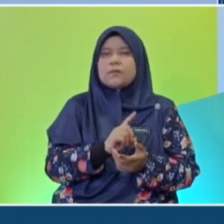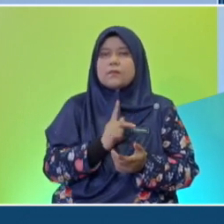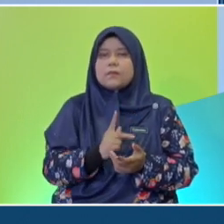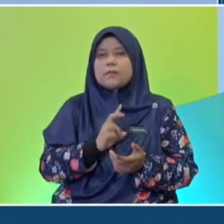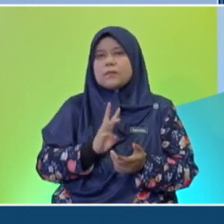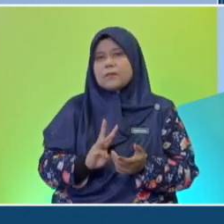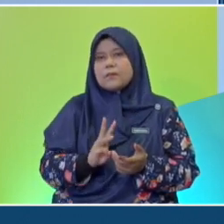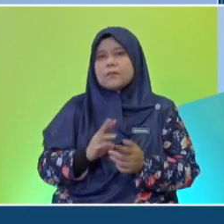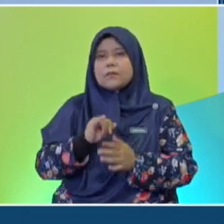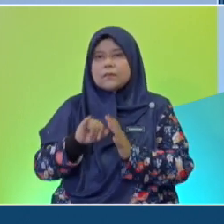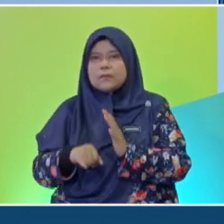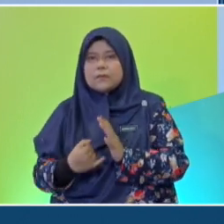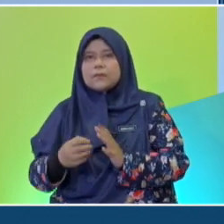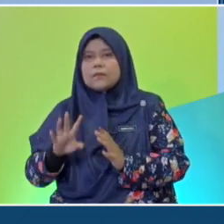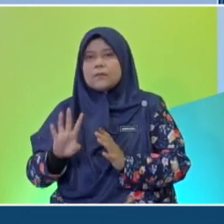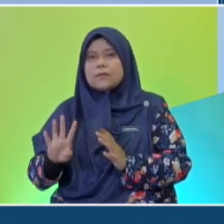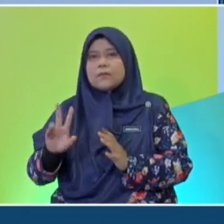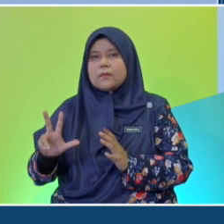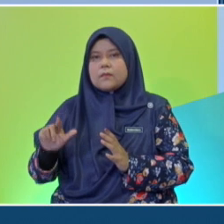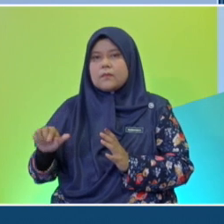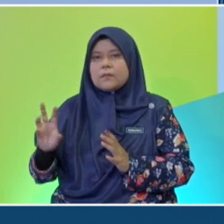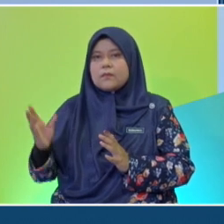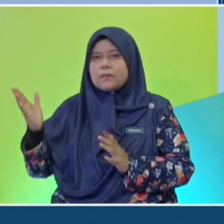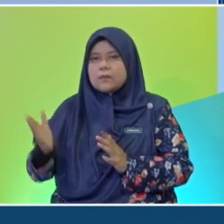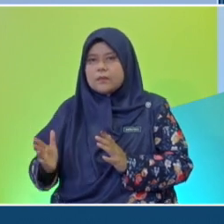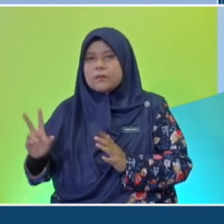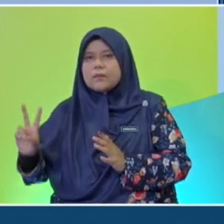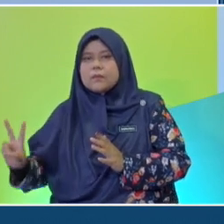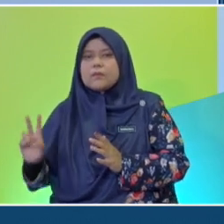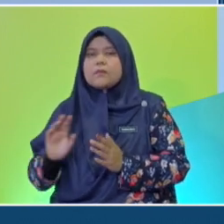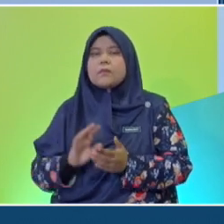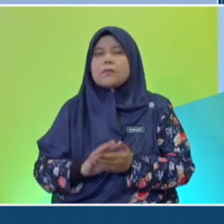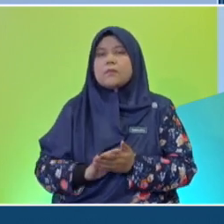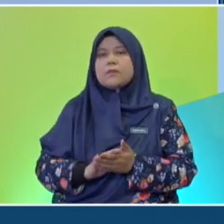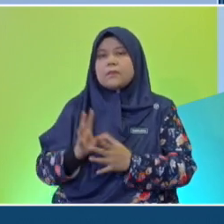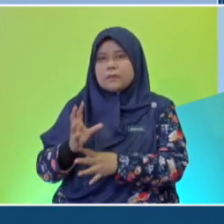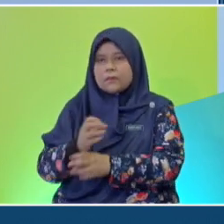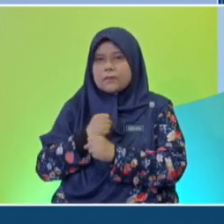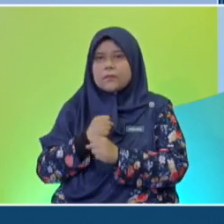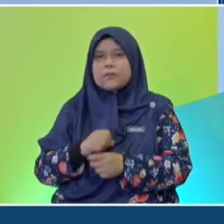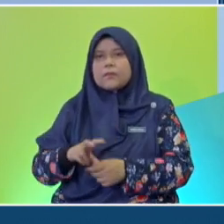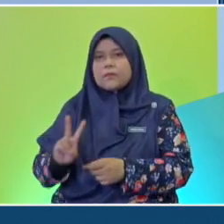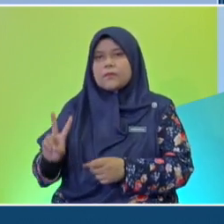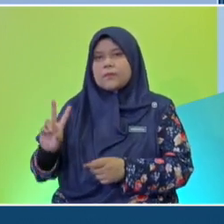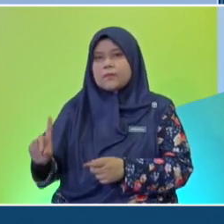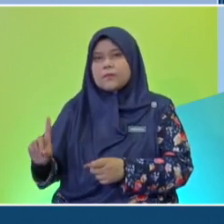akan buat 436 Sin per dengan 2 maka kita akan dapat 21